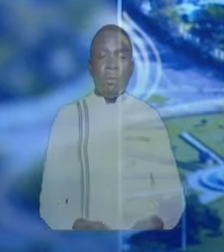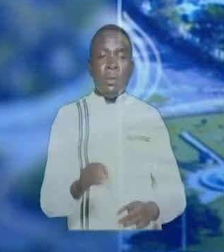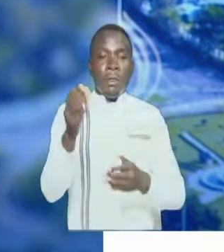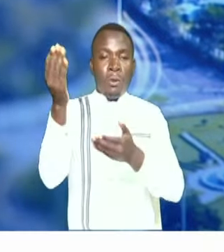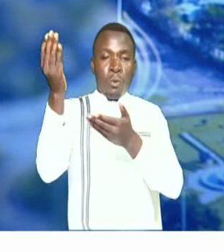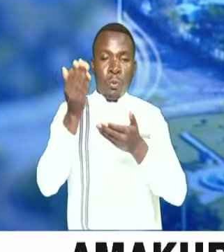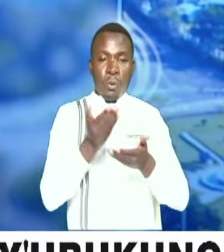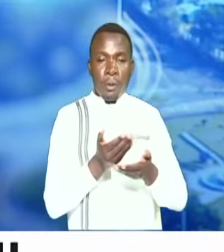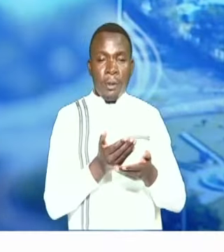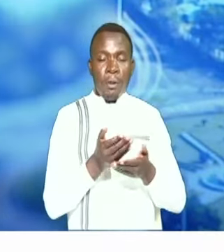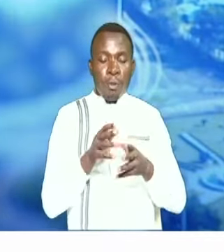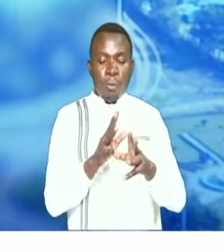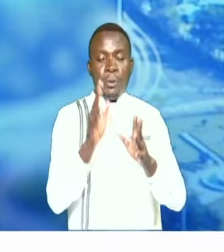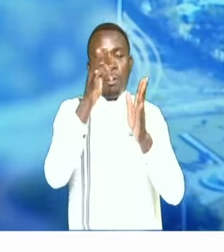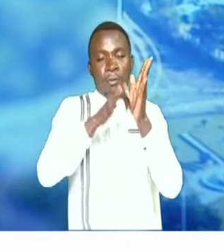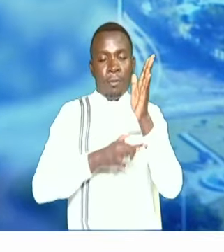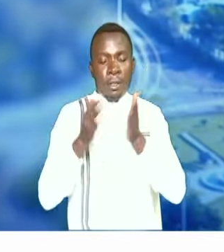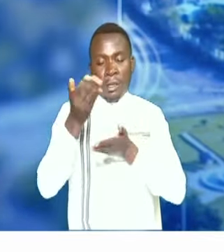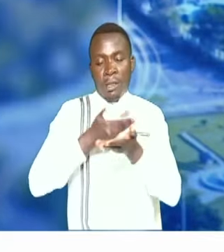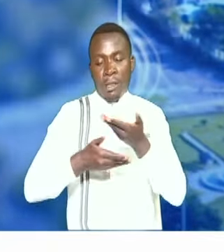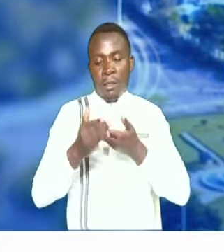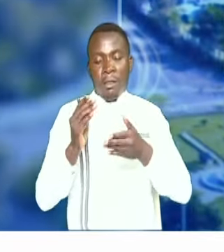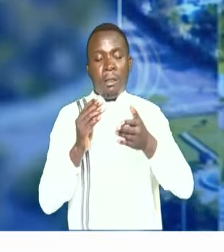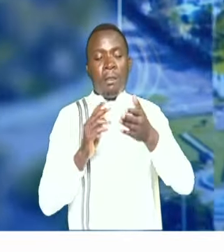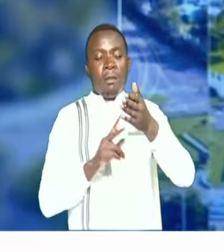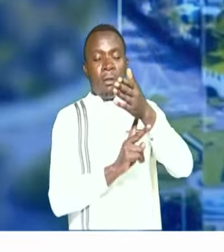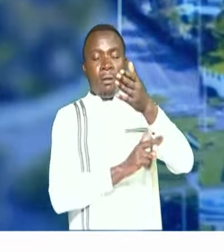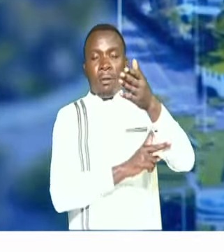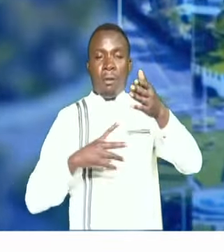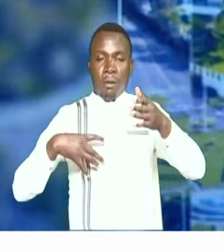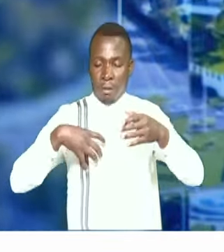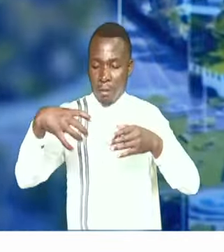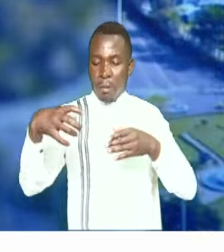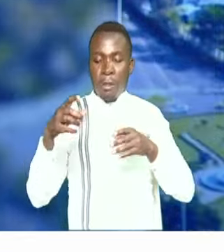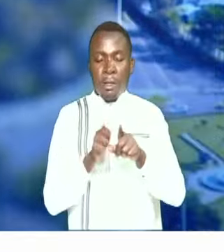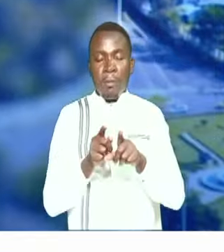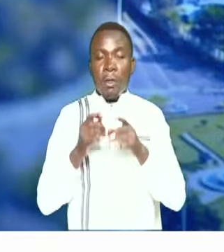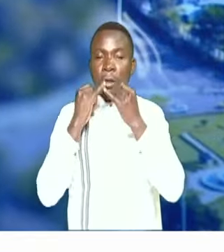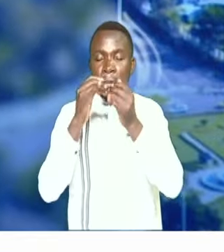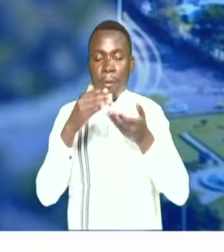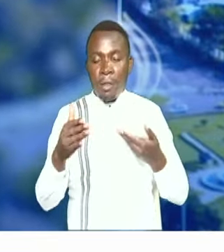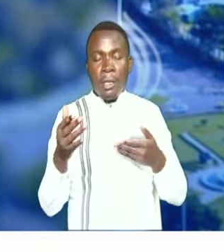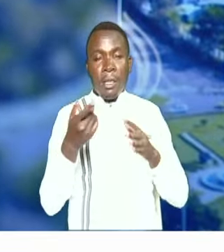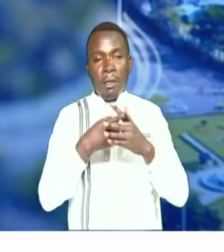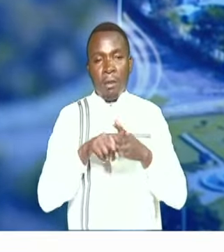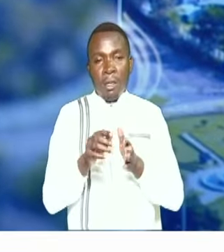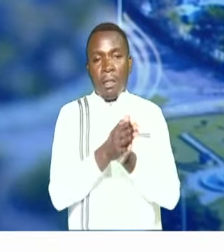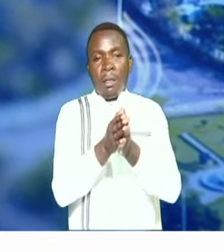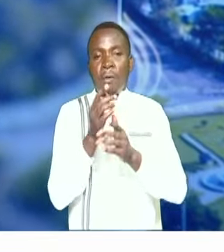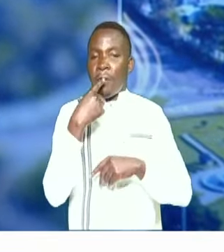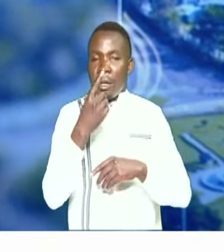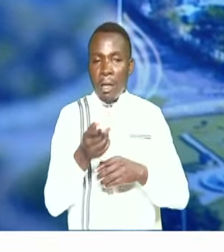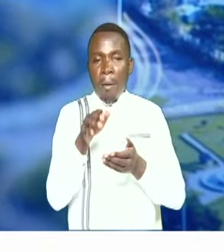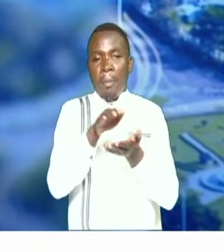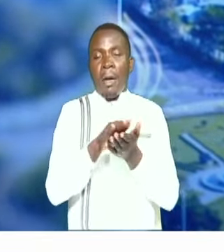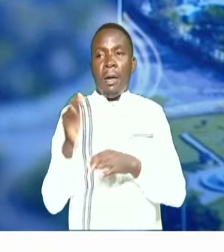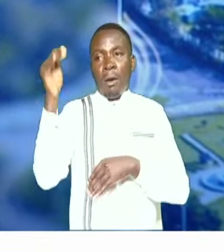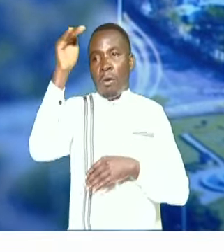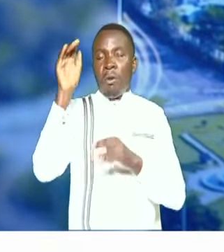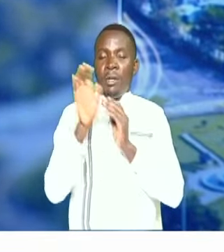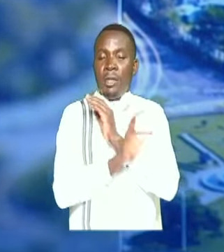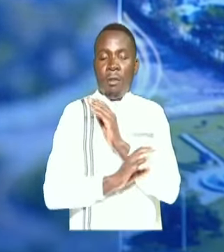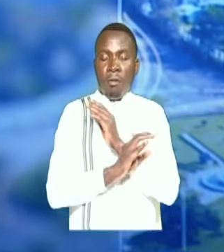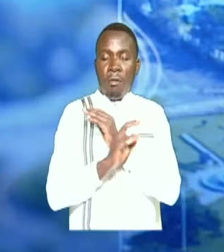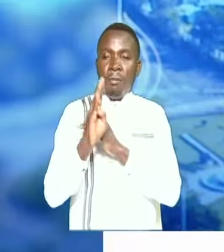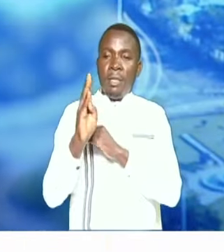Tubaye ikaze ku buryo burambuye mu kiganiro izingiro ry'ubukungu. Nkuko nababwiye rero, reka duhere ku nkuru ivuga ko Banki Nkuru y'Igihugu BNR